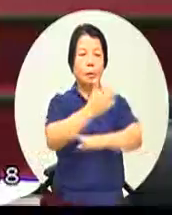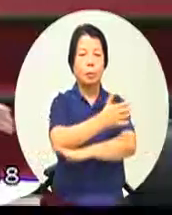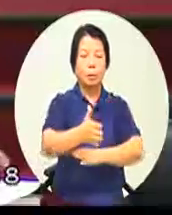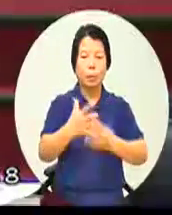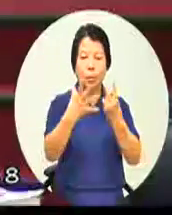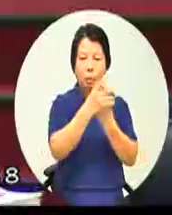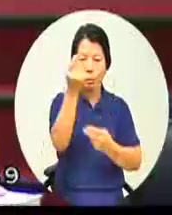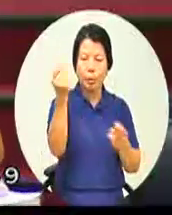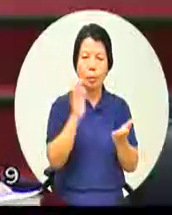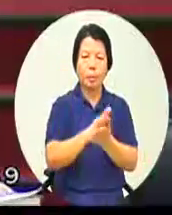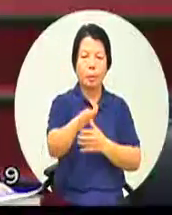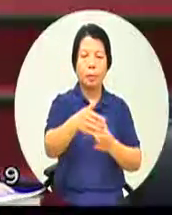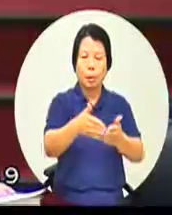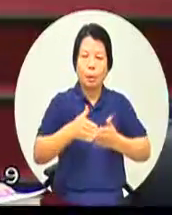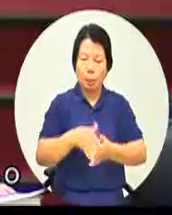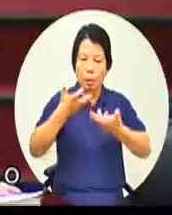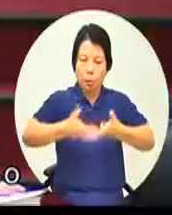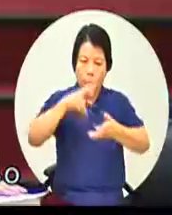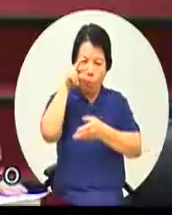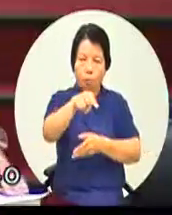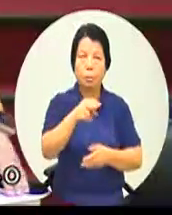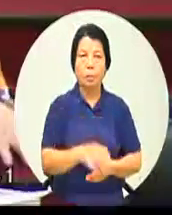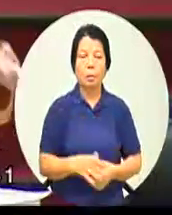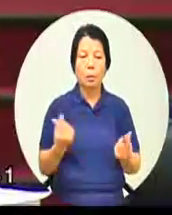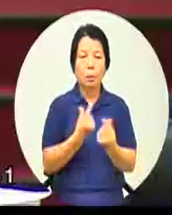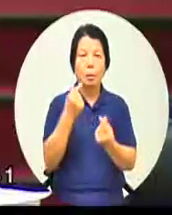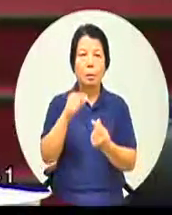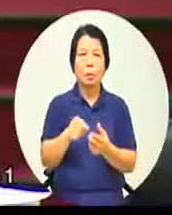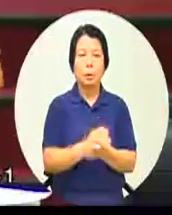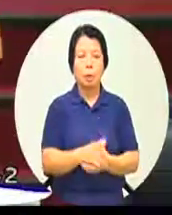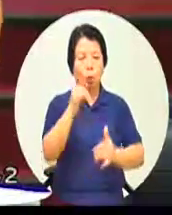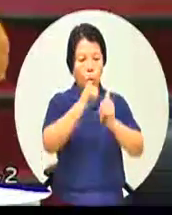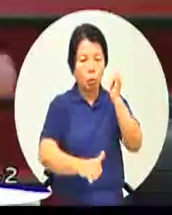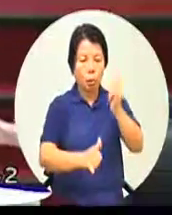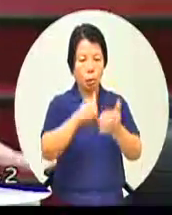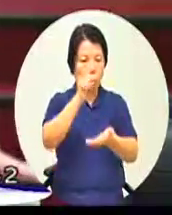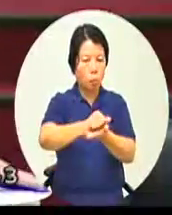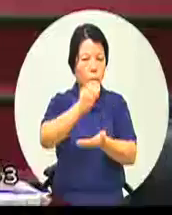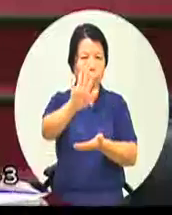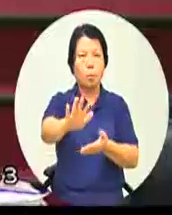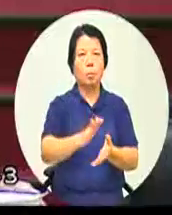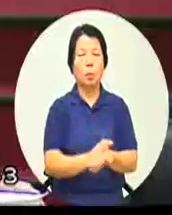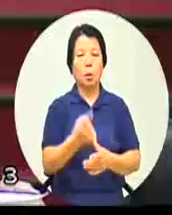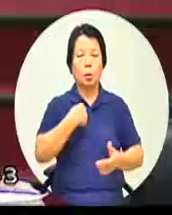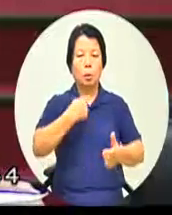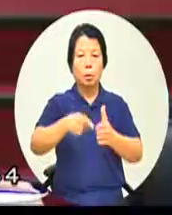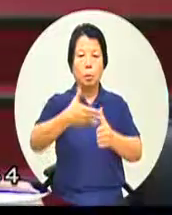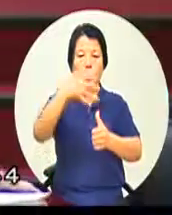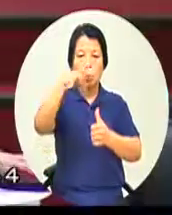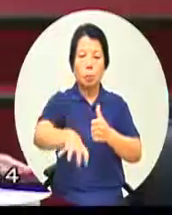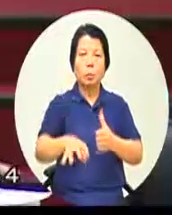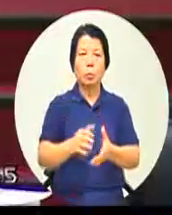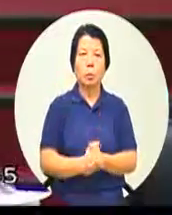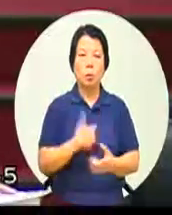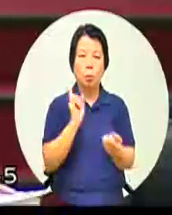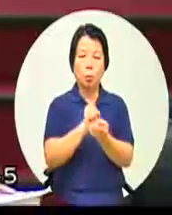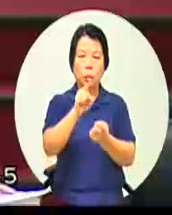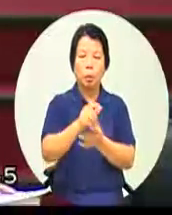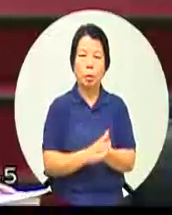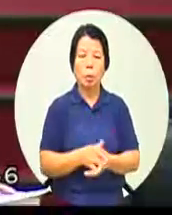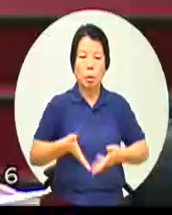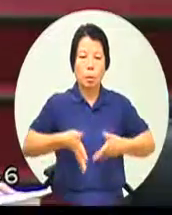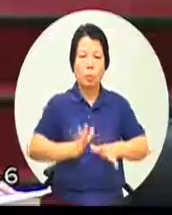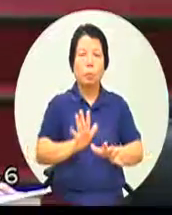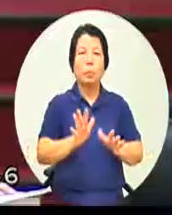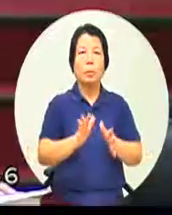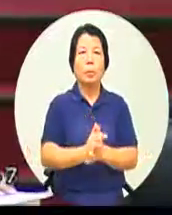该来去甲重视一下。从即款有历史文物的，尤其是咱的教育局。对这款的本土的教育，